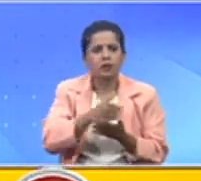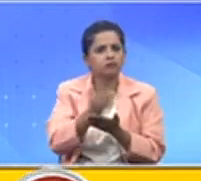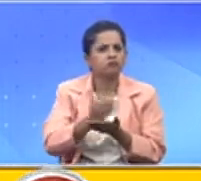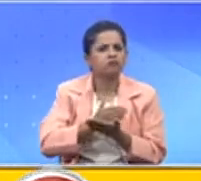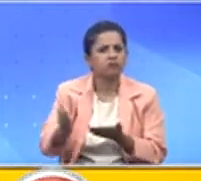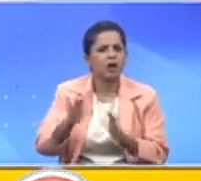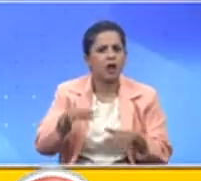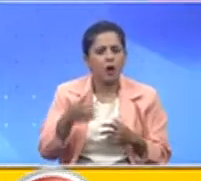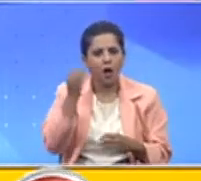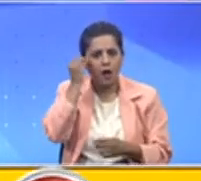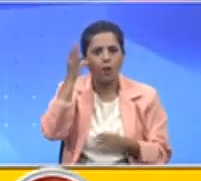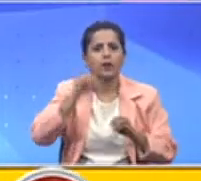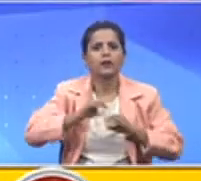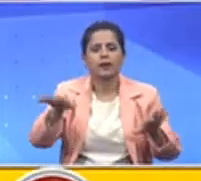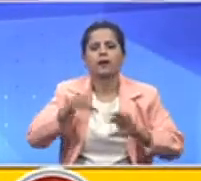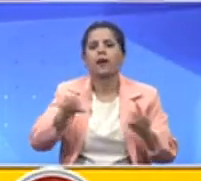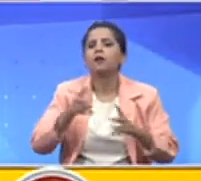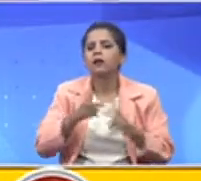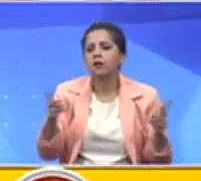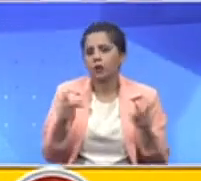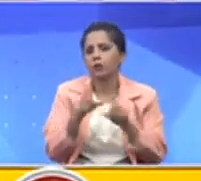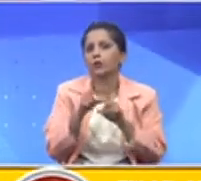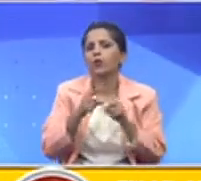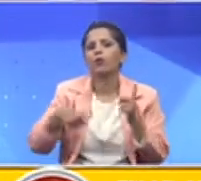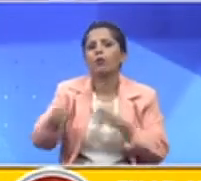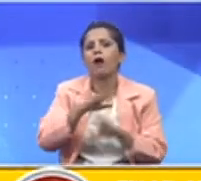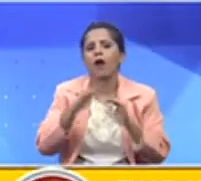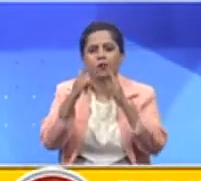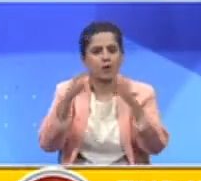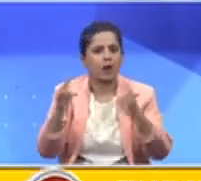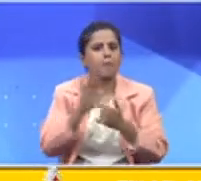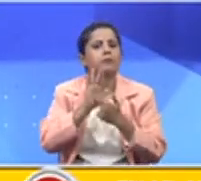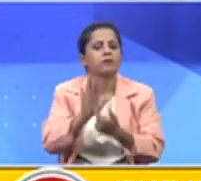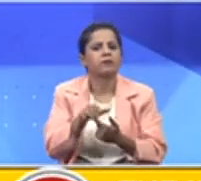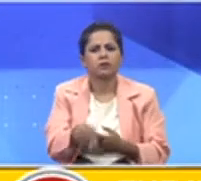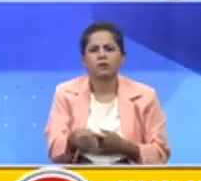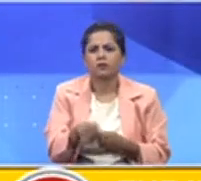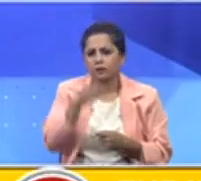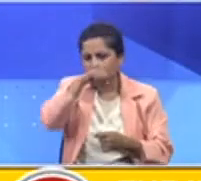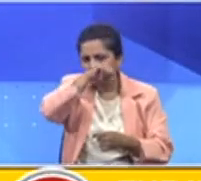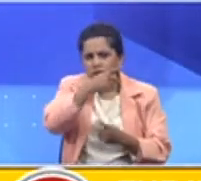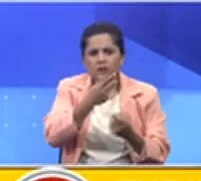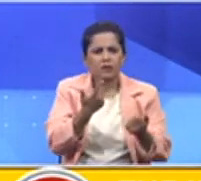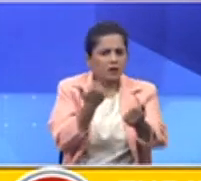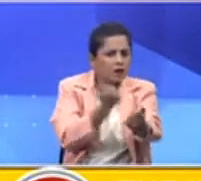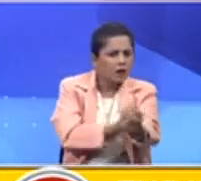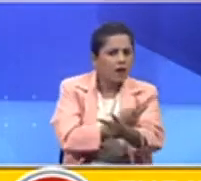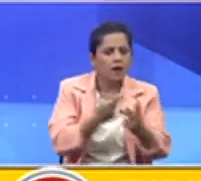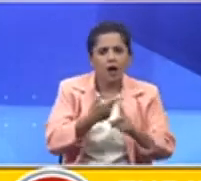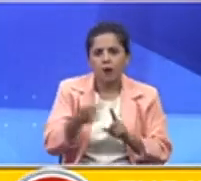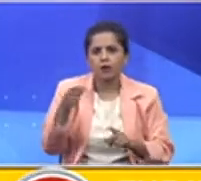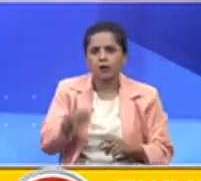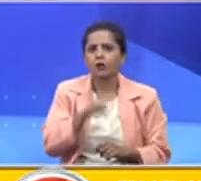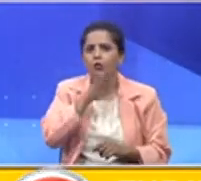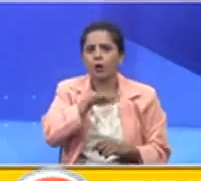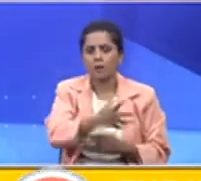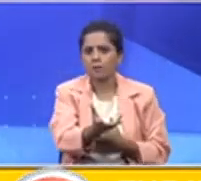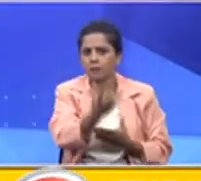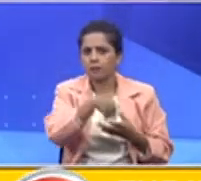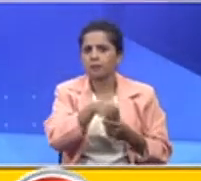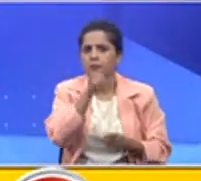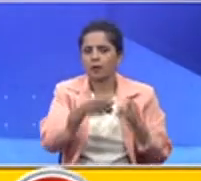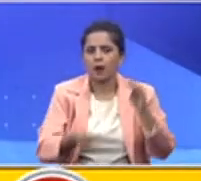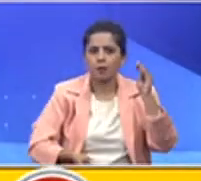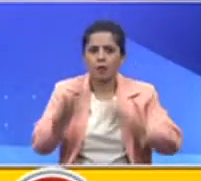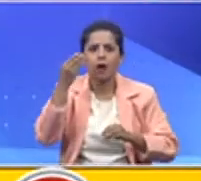एवरनेस केंपेंज चला रहे हैं नशे के खिलाब अभ्यान में युवाओं की बढ़ती भागीदारी